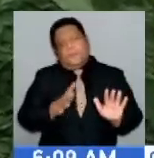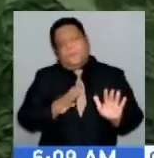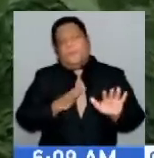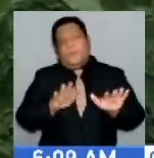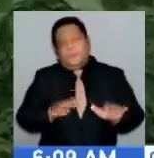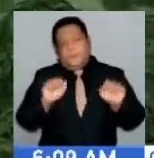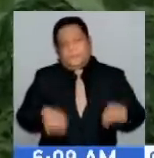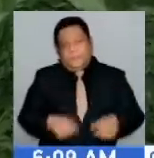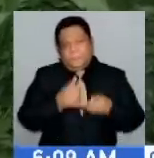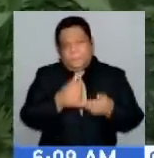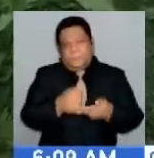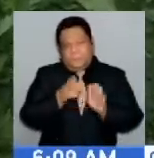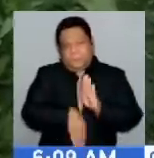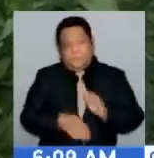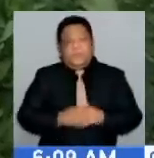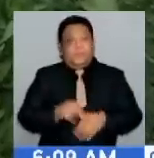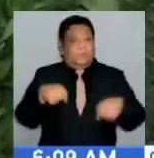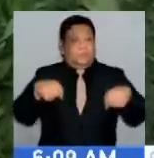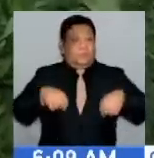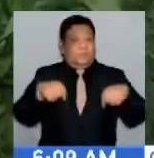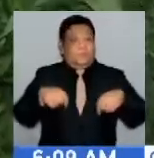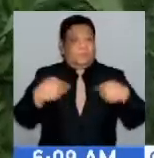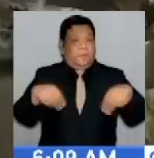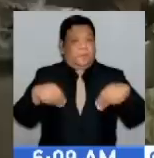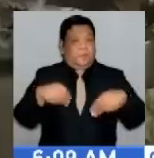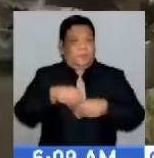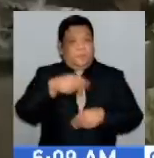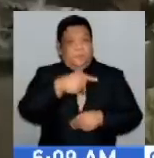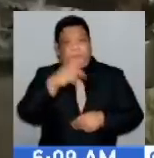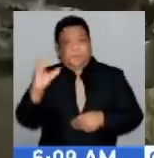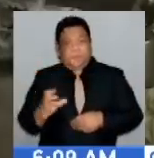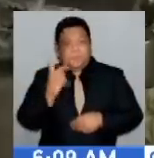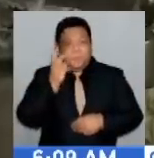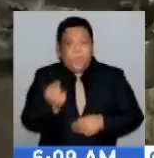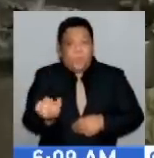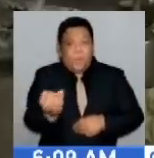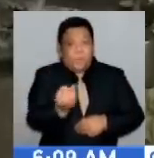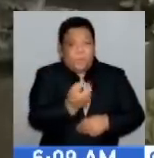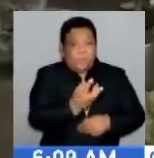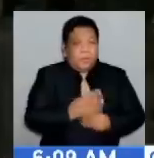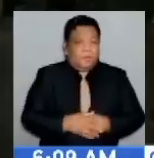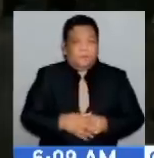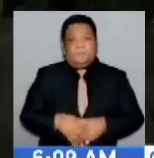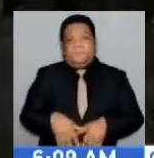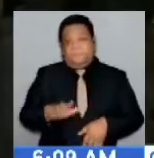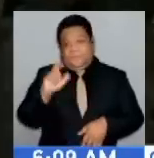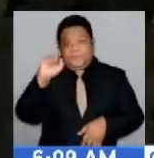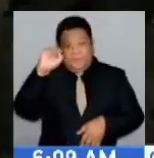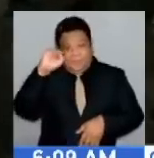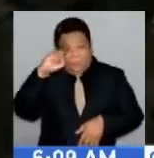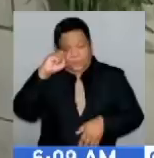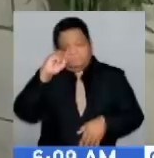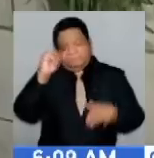City Public Market, alamin natin ang presyo ng mga gulay. Siyempre, ito hong ating sibuyas, wala pa rin hong pagbabago, 520